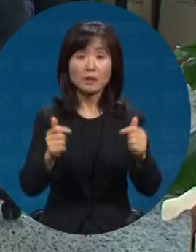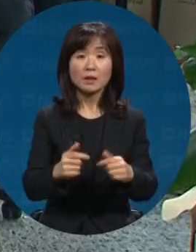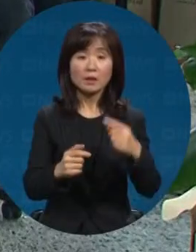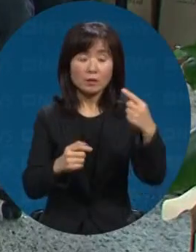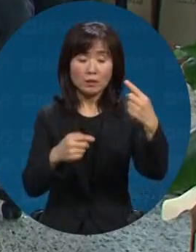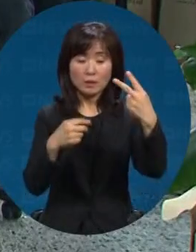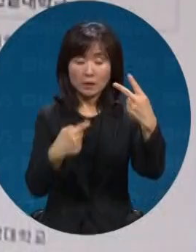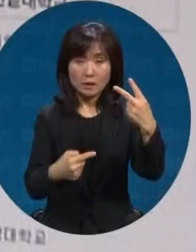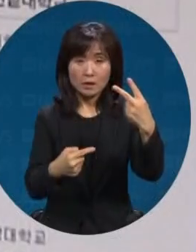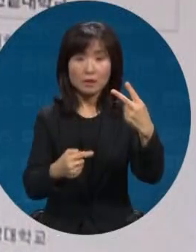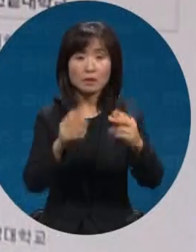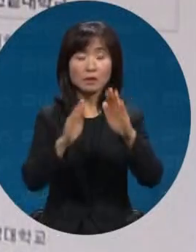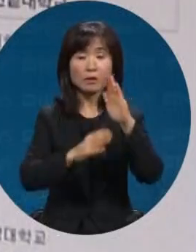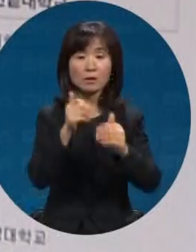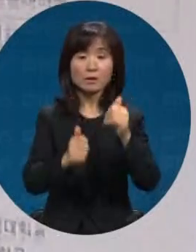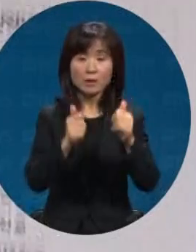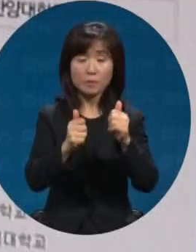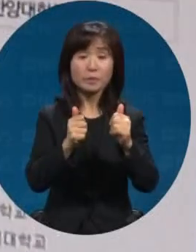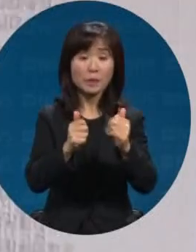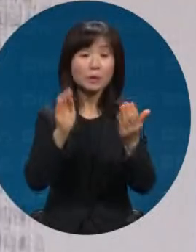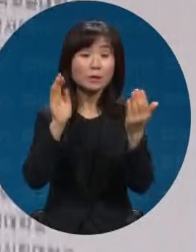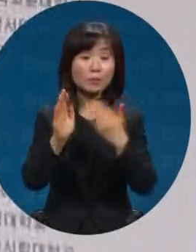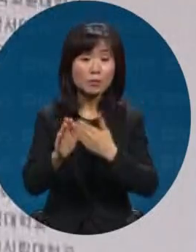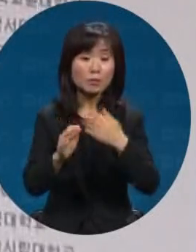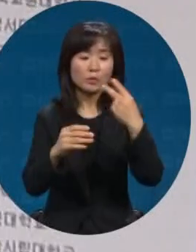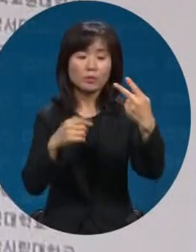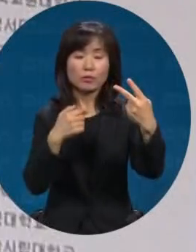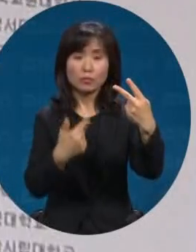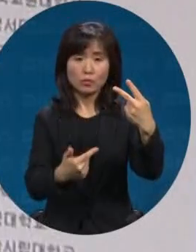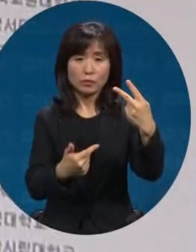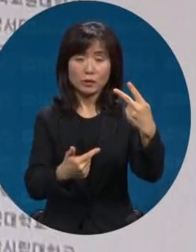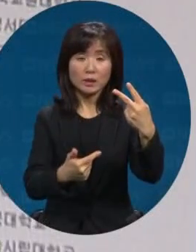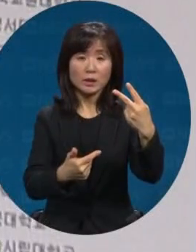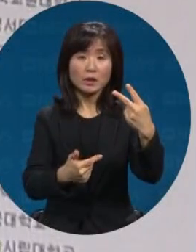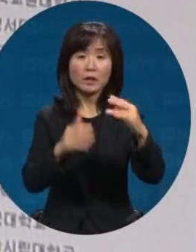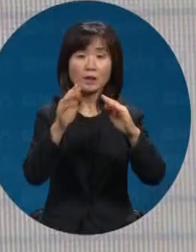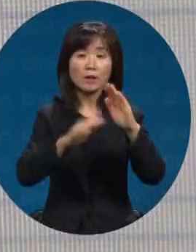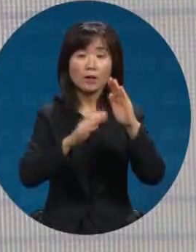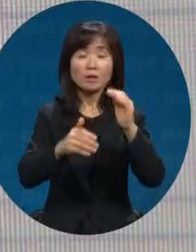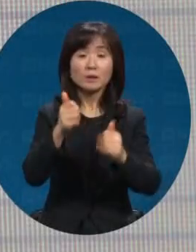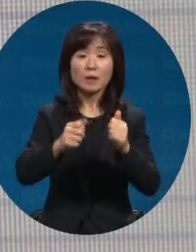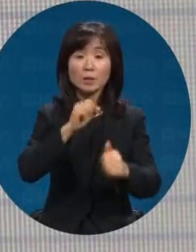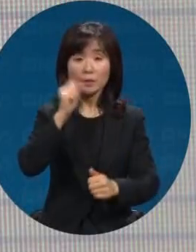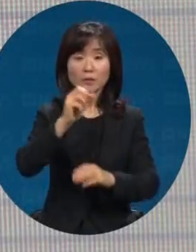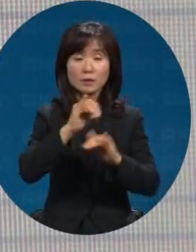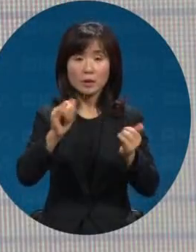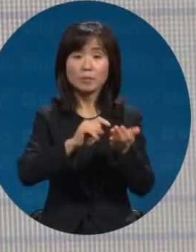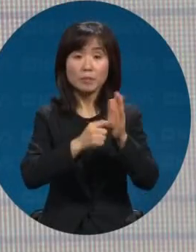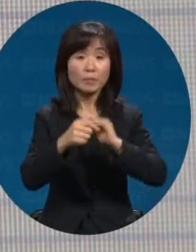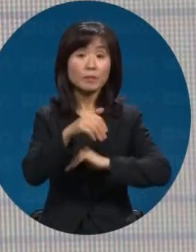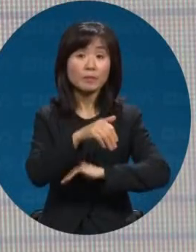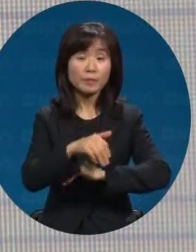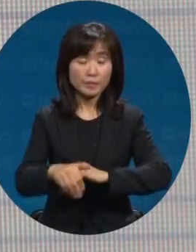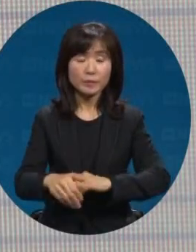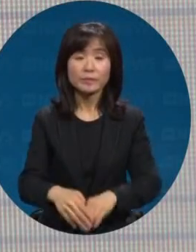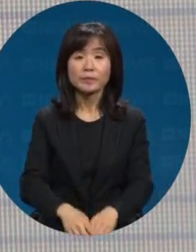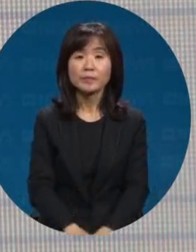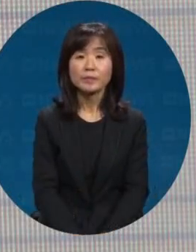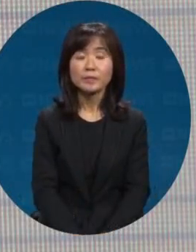정시모집 전형을 치른 뒤 같은 달 6일까지 정시 합격자를 발표할 예정입니다 EBS 뉴스